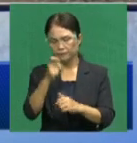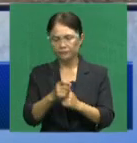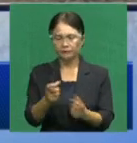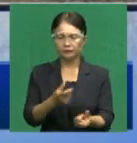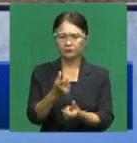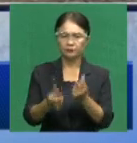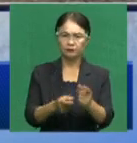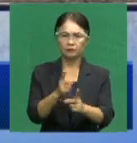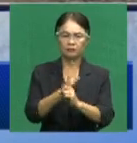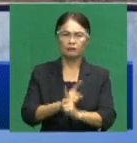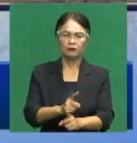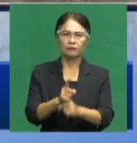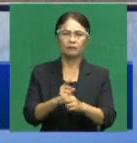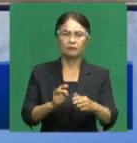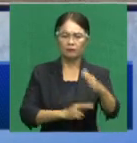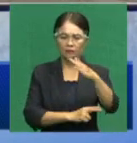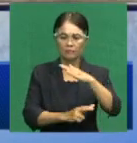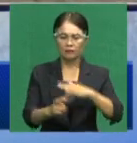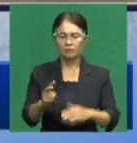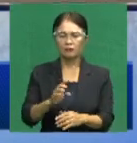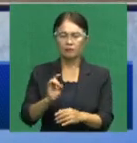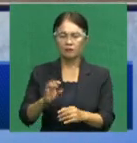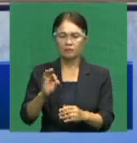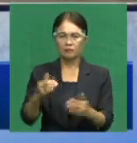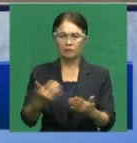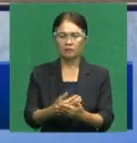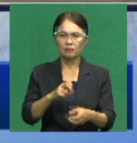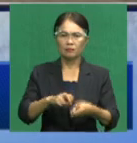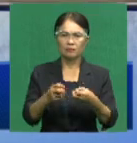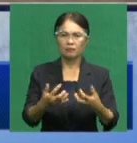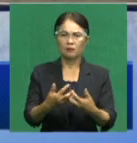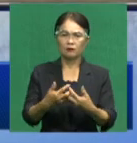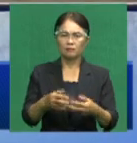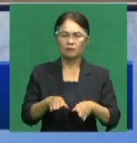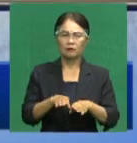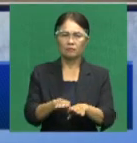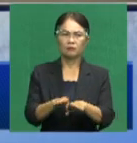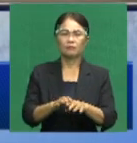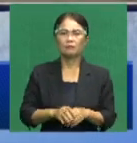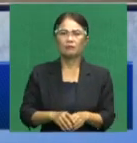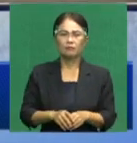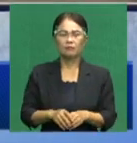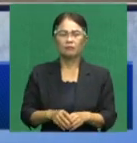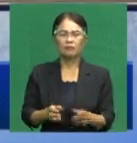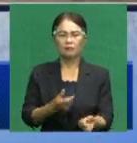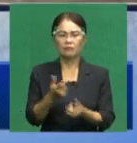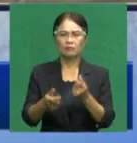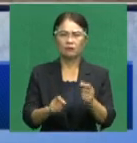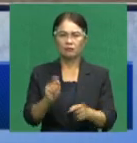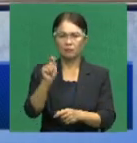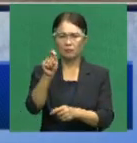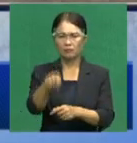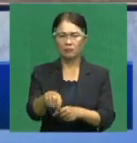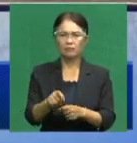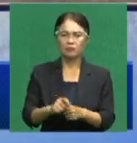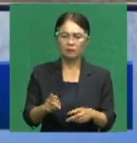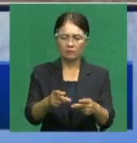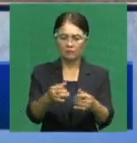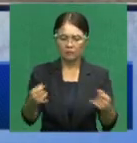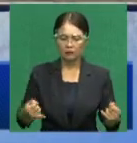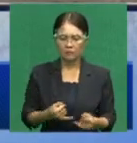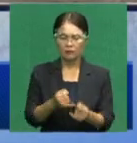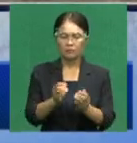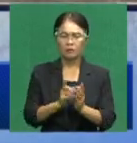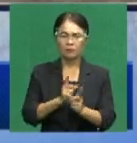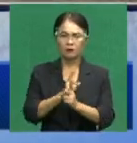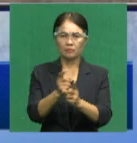ทัวร์ดำเนินติดตามสปีนมันในวงทำไมนี่มีปัญหาก็เสียชนะจ่อก็อาจทัวร์ดำเนินตัวก็ปิดมวยติดตามสลางนั่